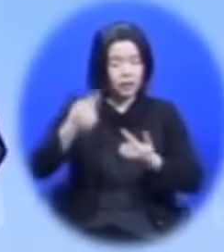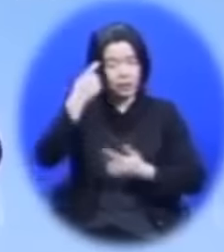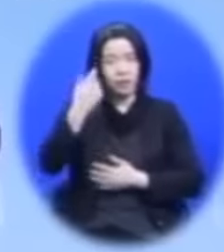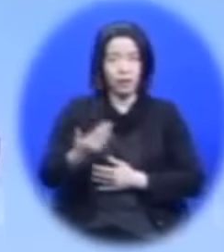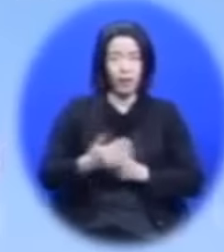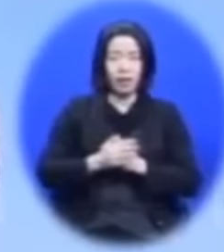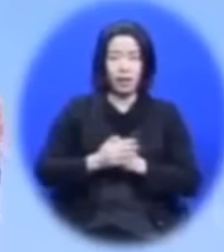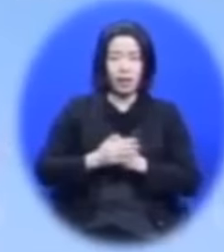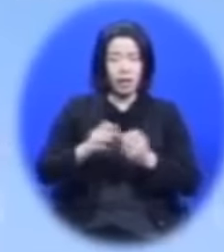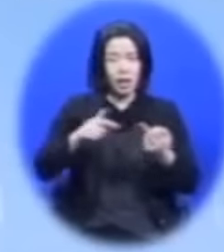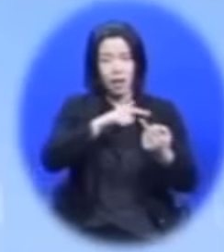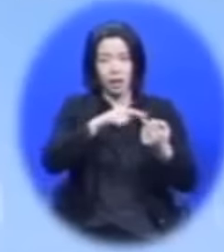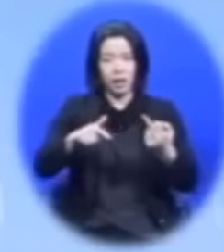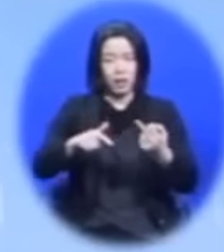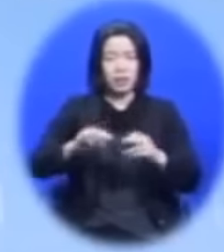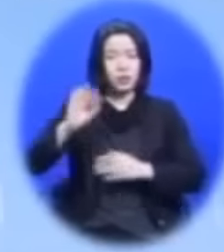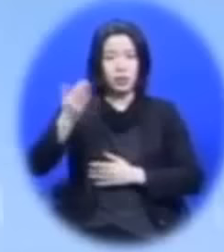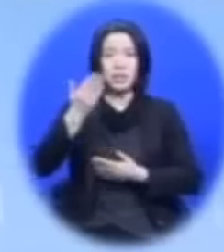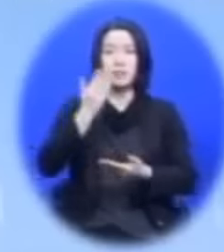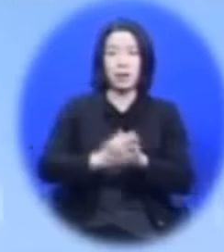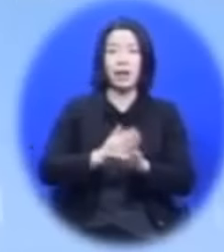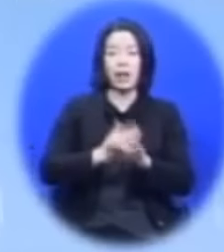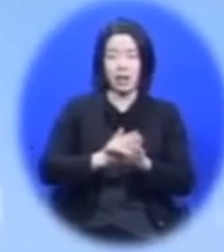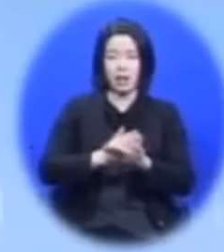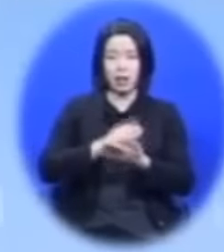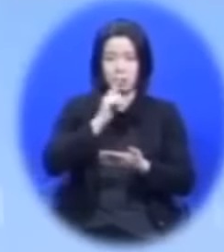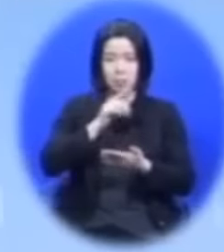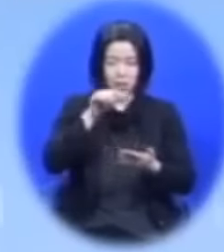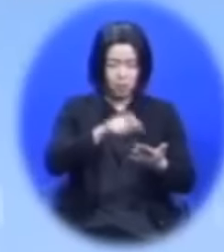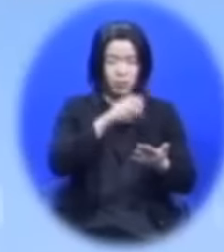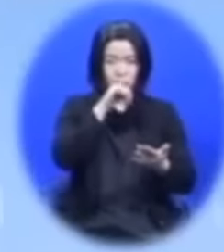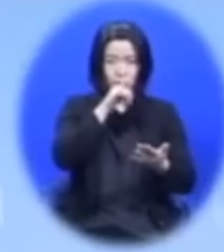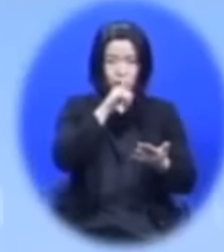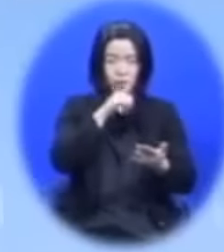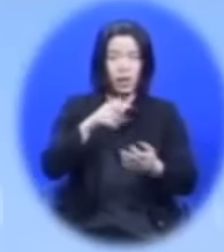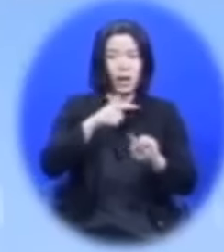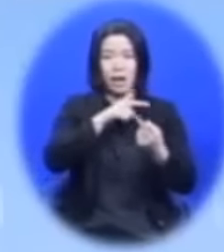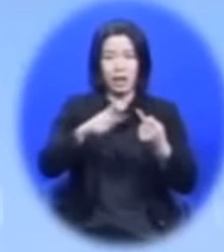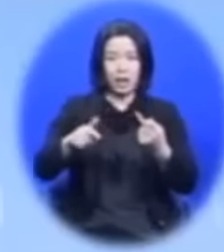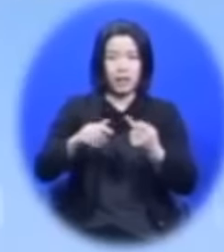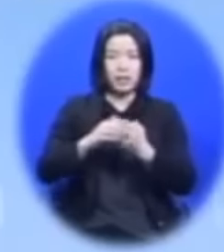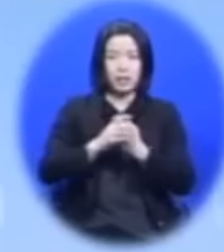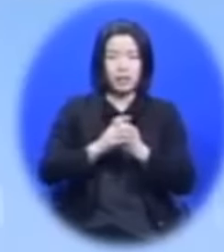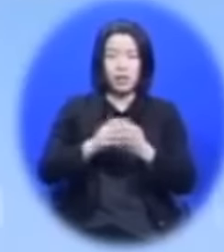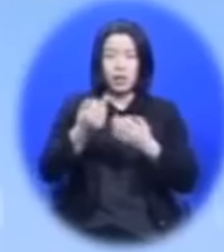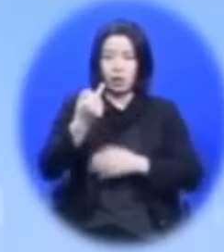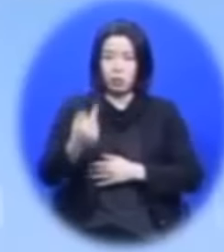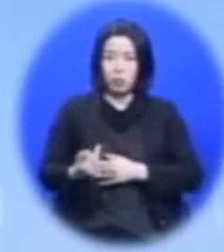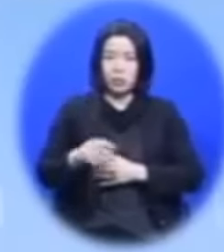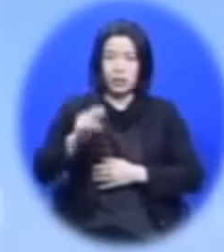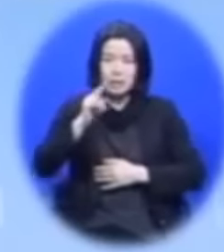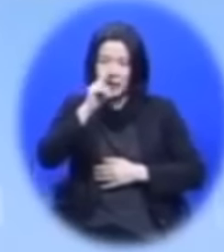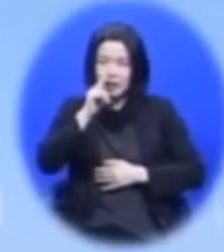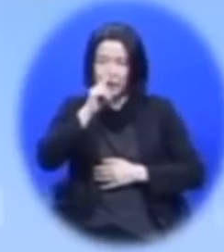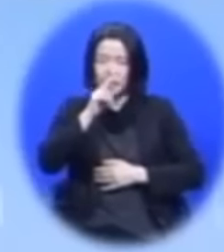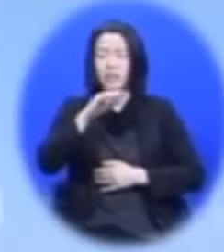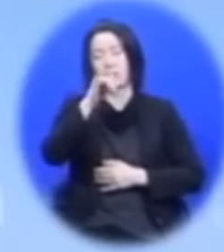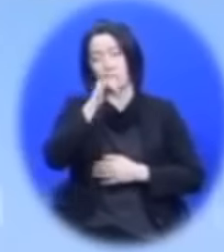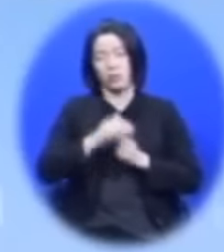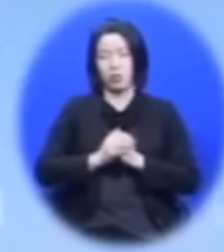왜? 가인처럼 되지 말라고 그랬잖아요. 가인은 동생을 시기하고